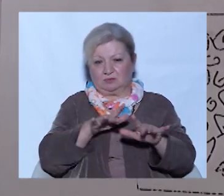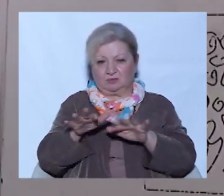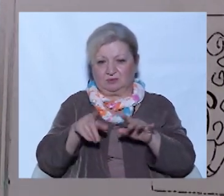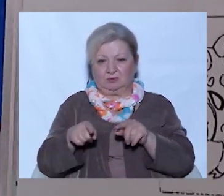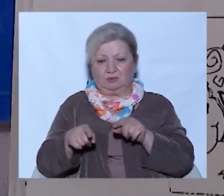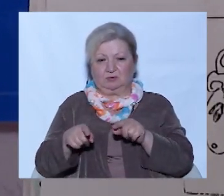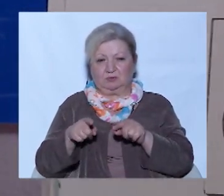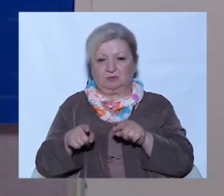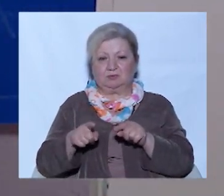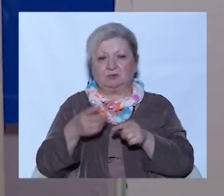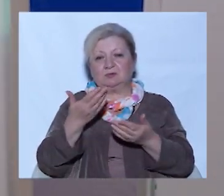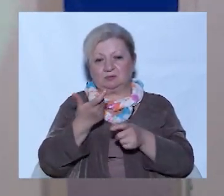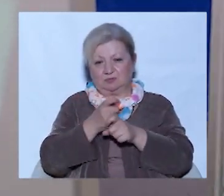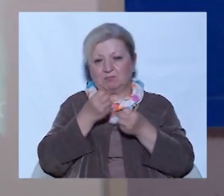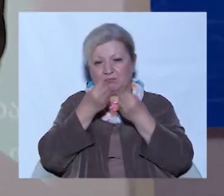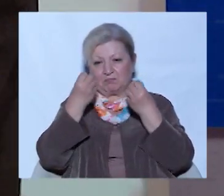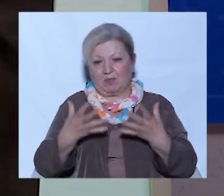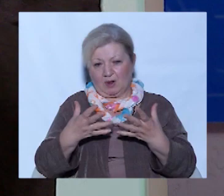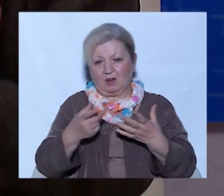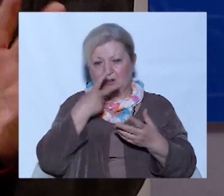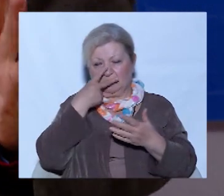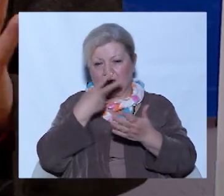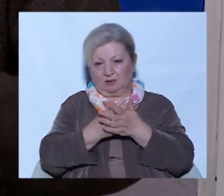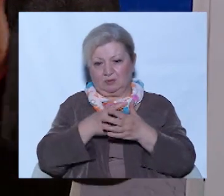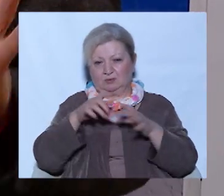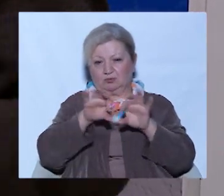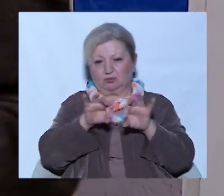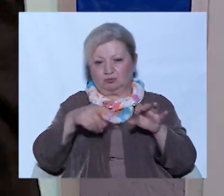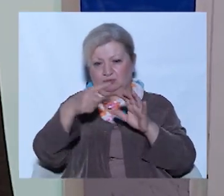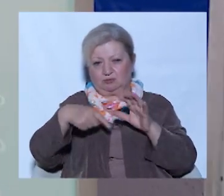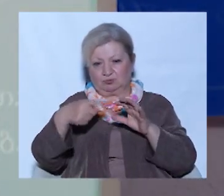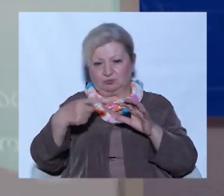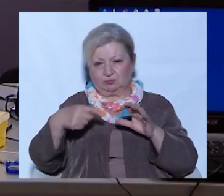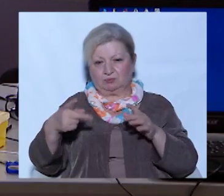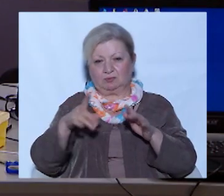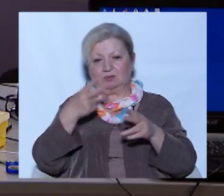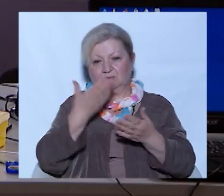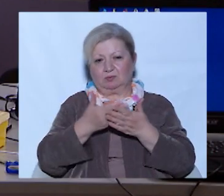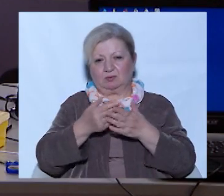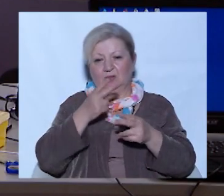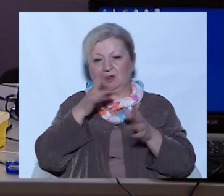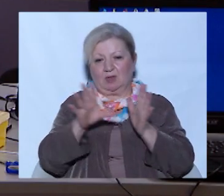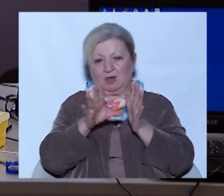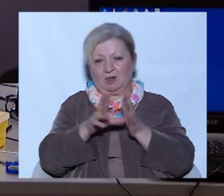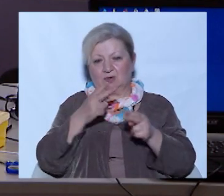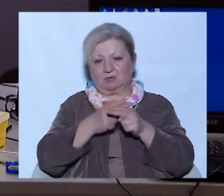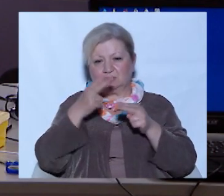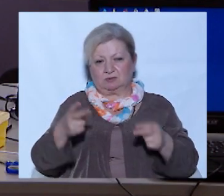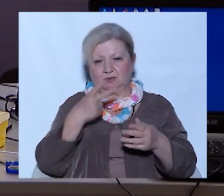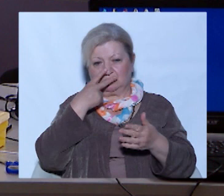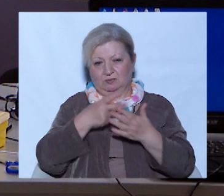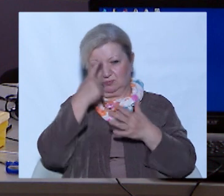ძალას. მოდით ეს იყოს მარტივა, ძალიან გამარტივებული ტურბინა, რომელსაც ელექტროსადგური